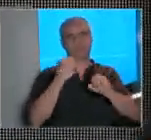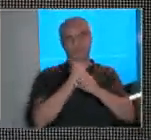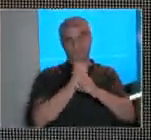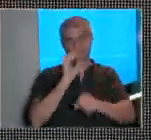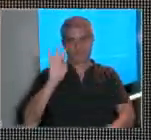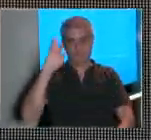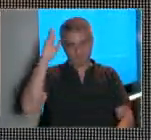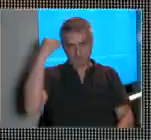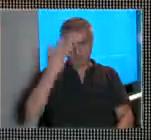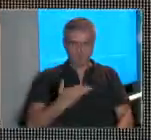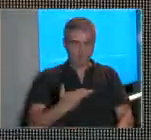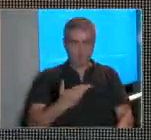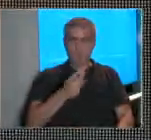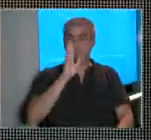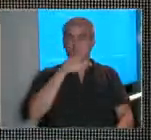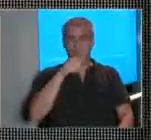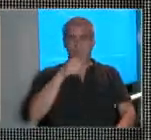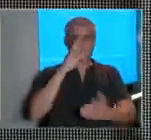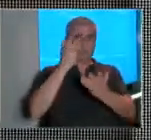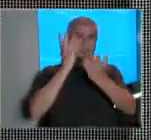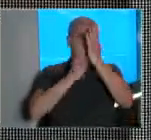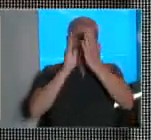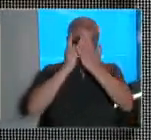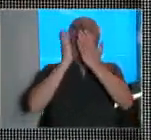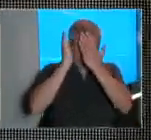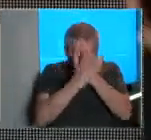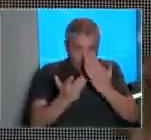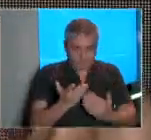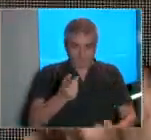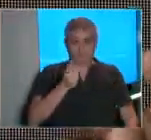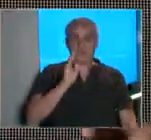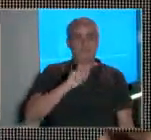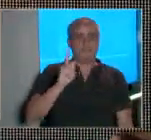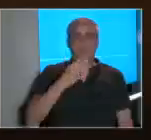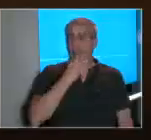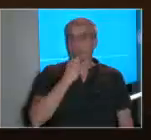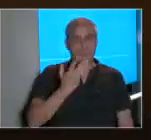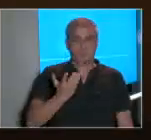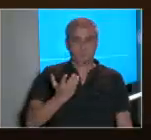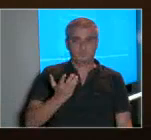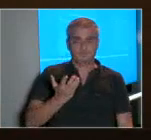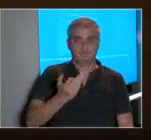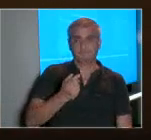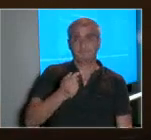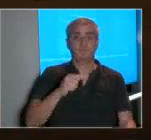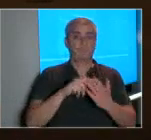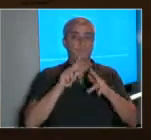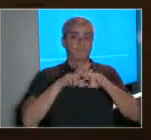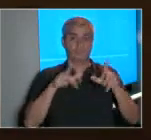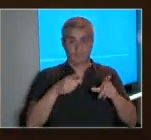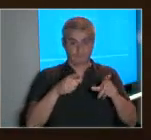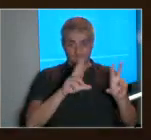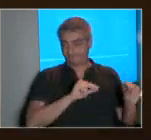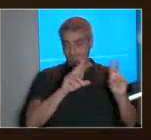הישראלית נגד הפלסטינים. אפילו אם יהיו אלימות, מרושעות ואפילו לא יעילות. כיוון שהמצב אינו